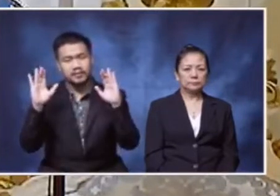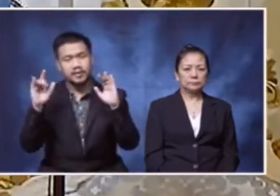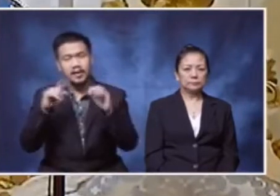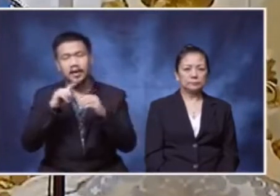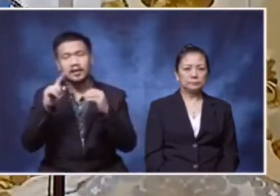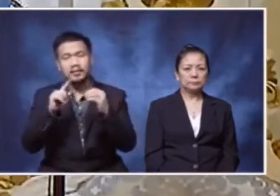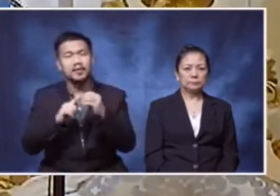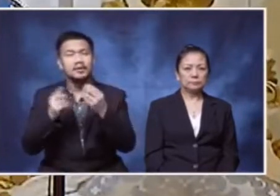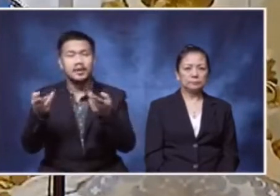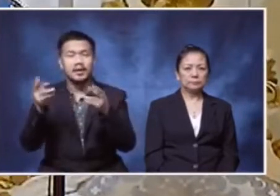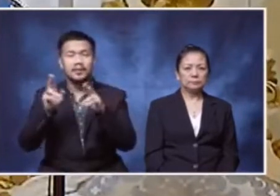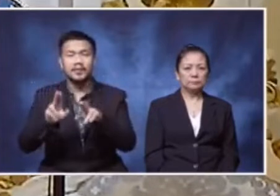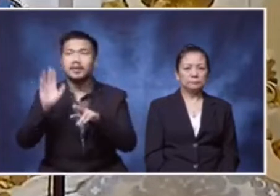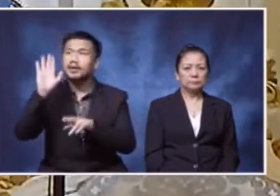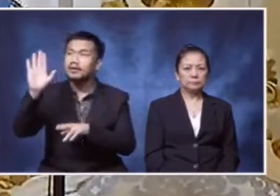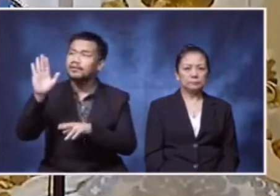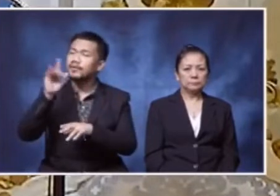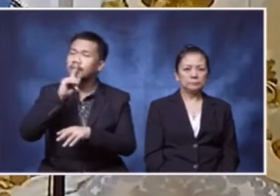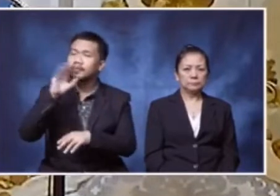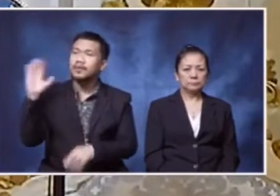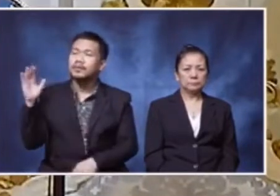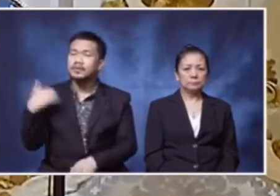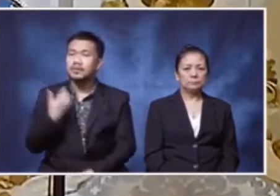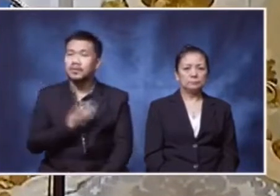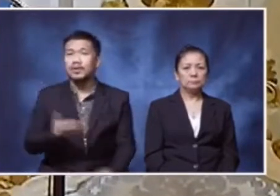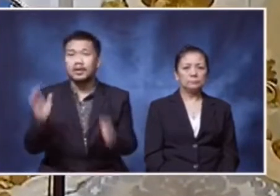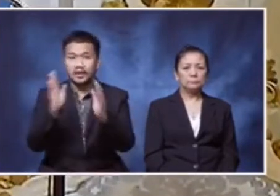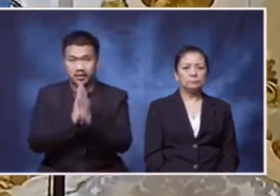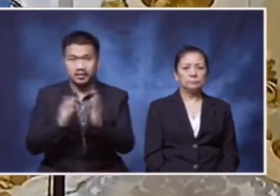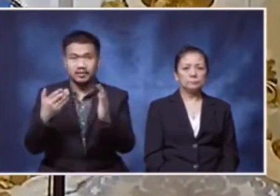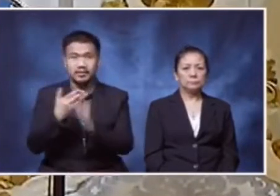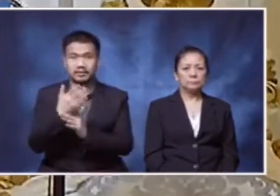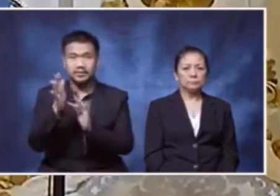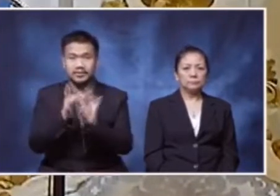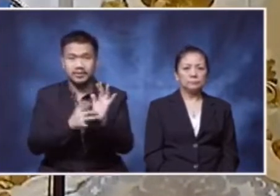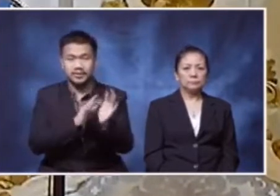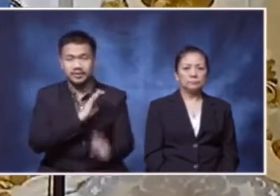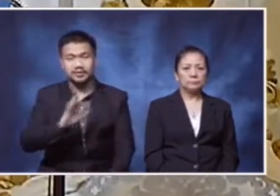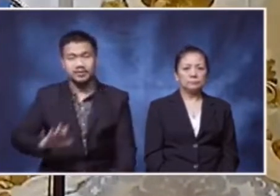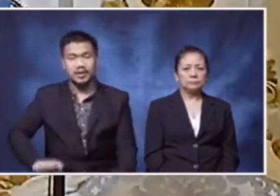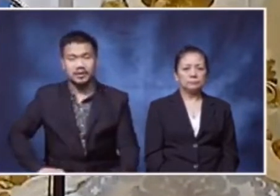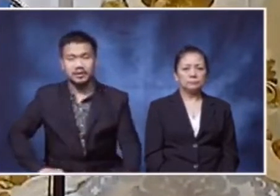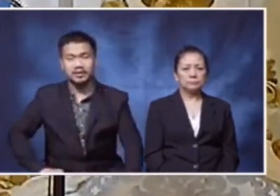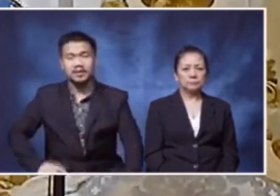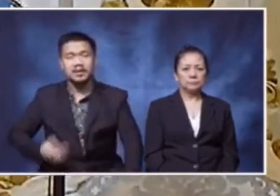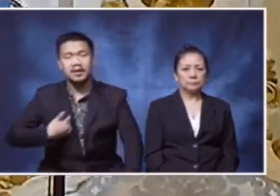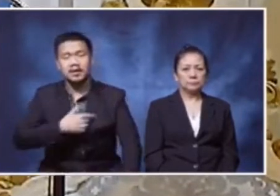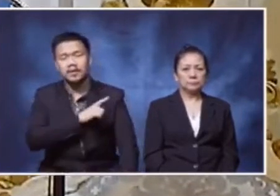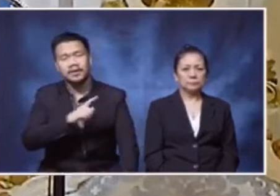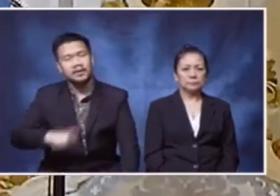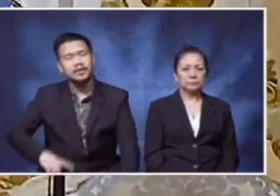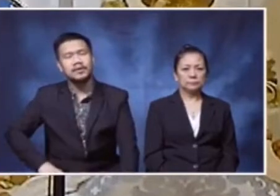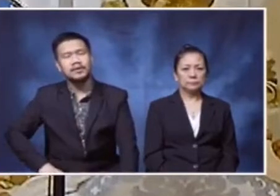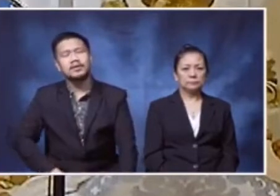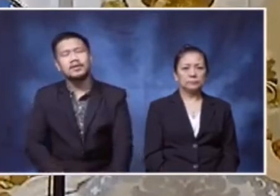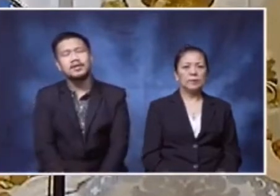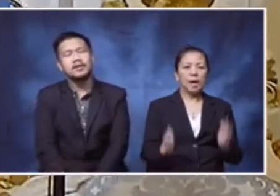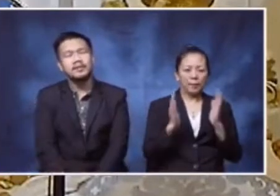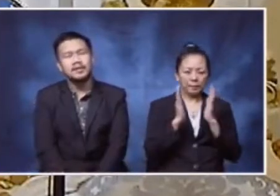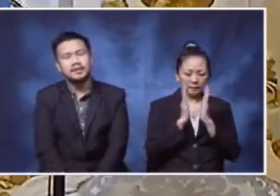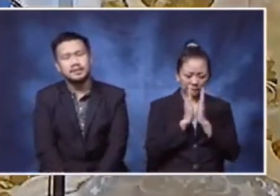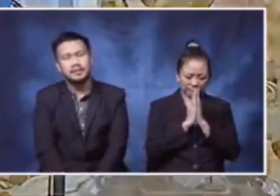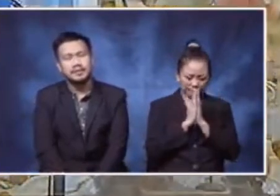ng iyong mga pangako. Hinihiling namin ito sa pamamagitan ni Kristong aming Panginoon.